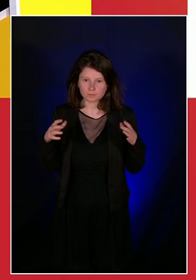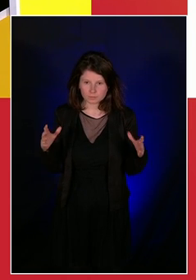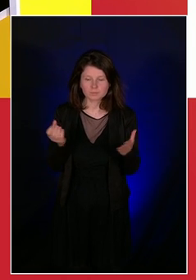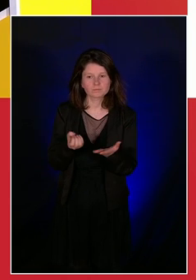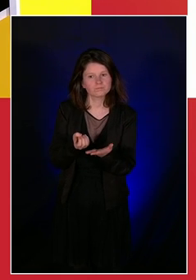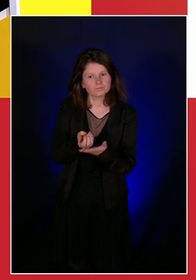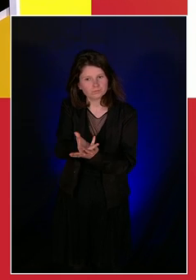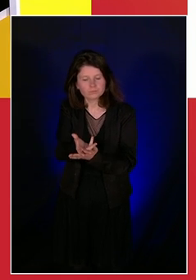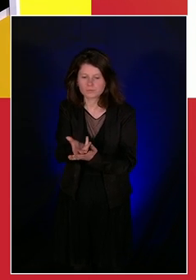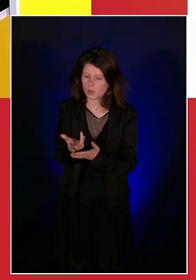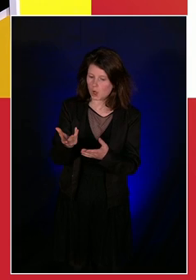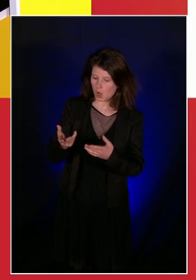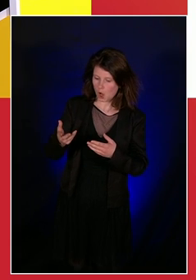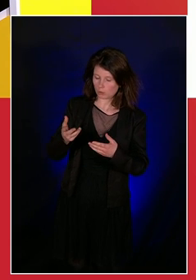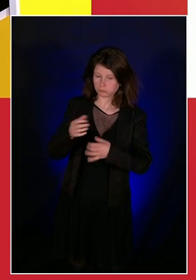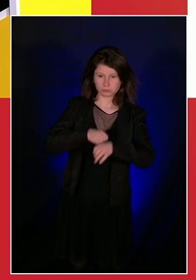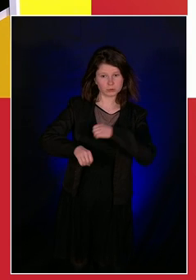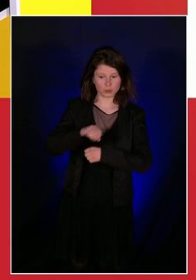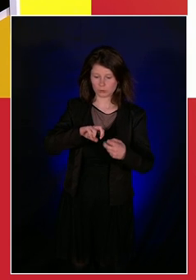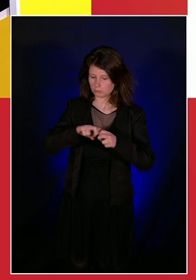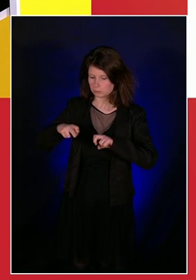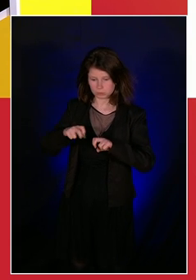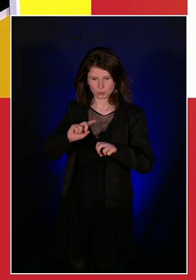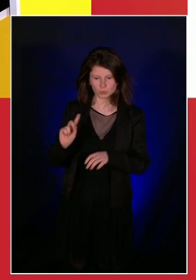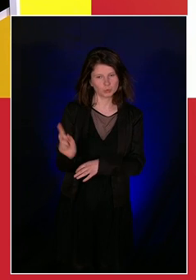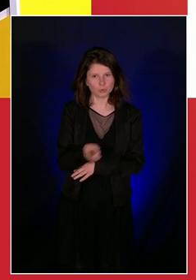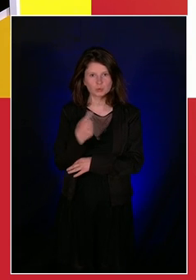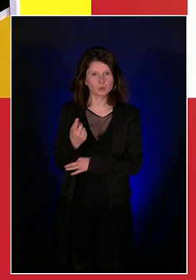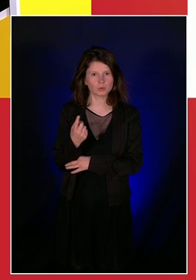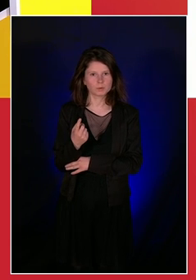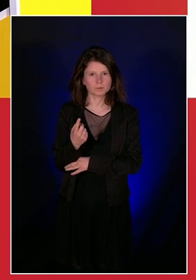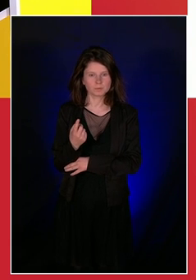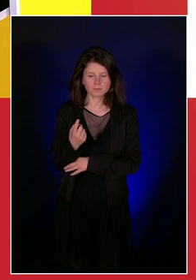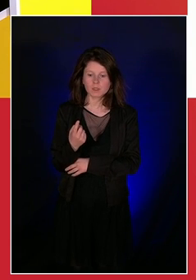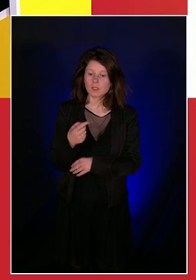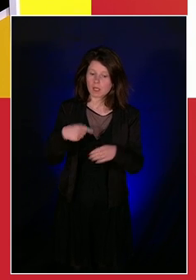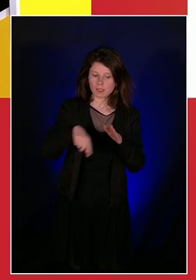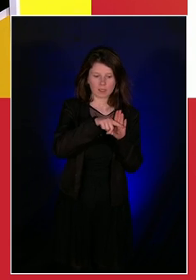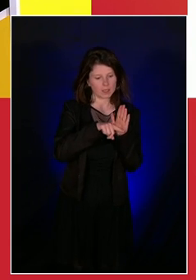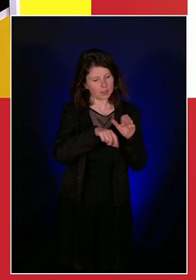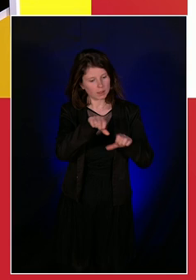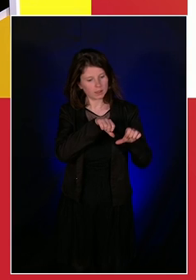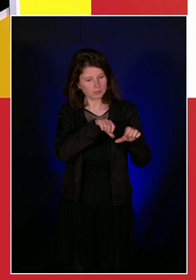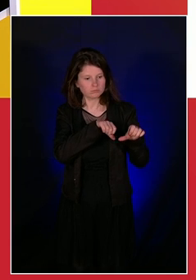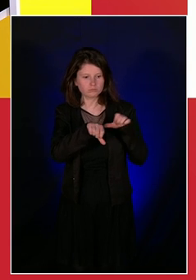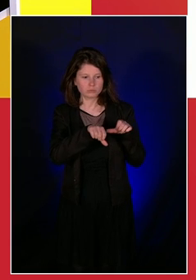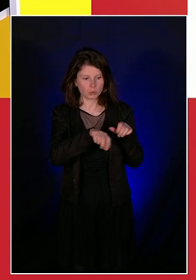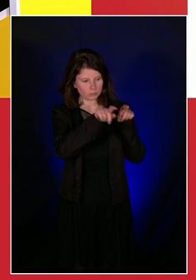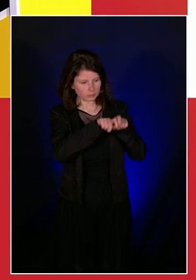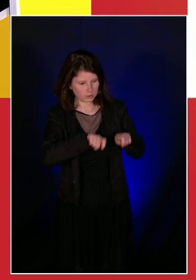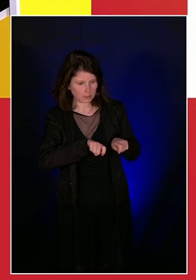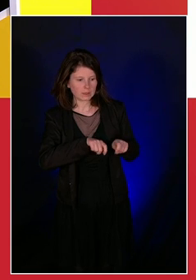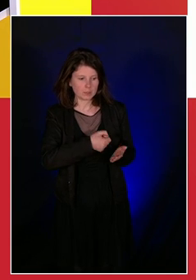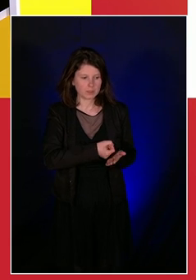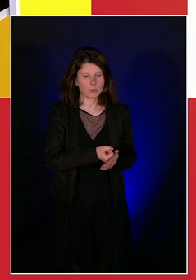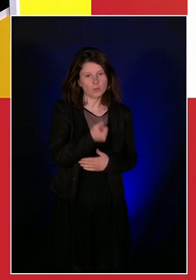les organisations sans exception qui ont dans leur mise à disposition respecté les critères ont au moins une candidature de retenue